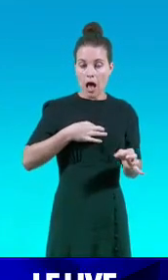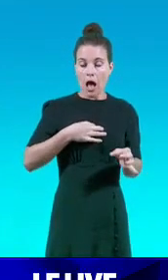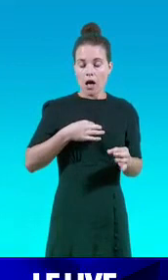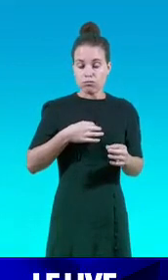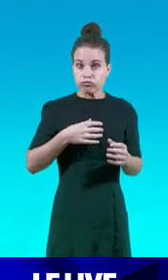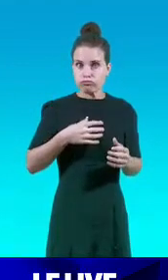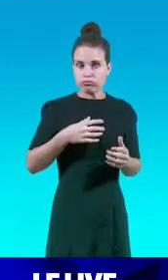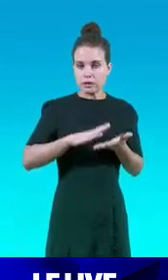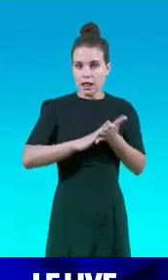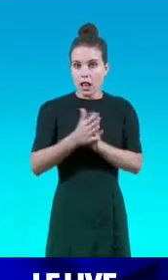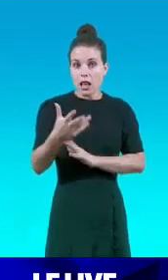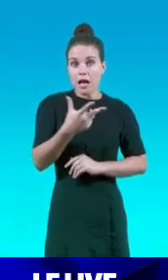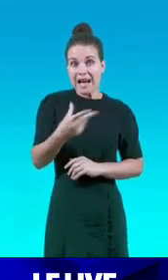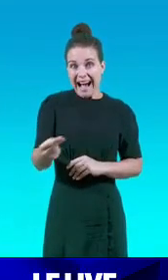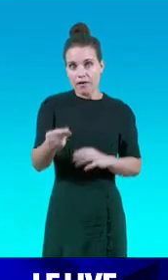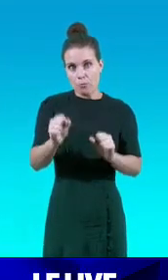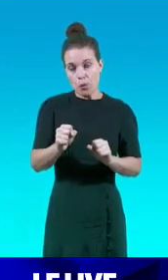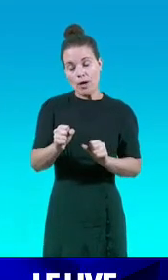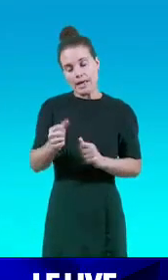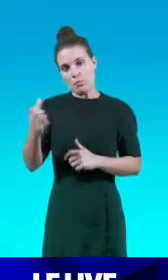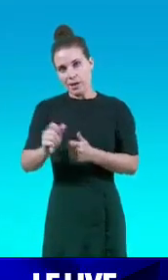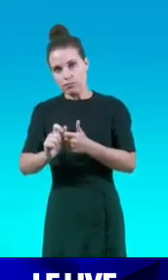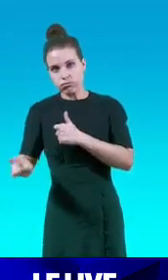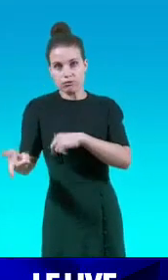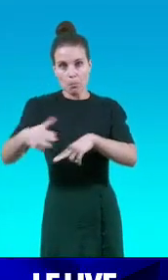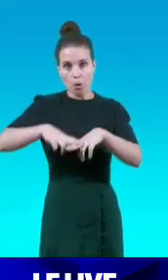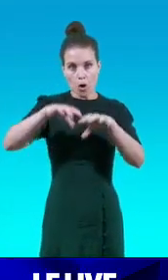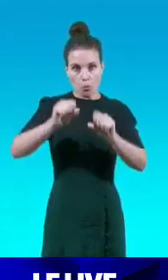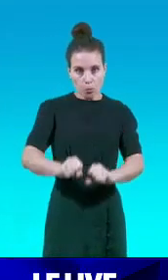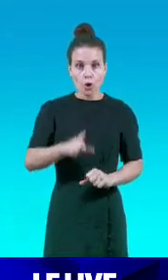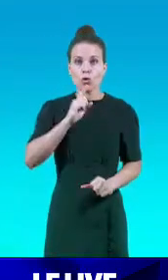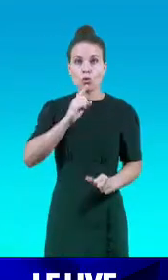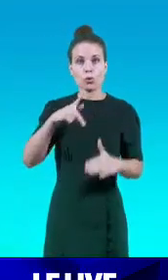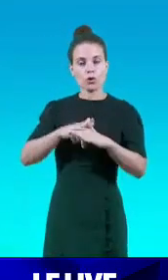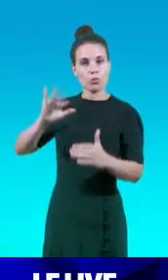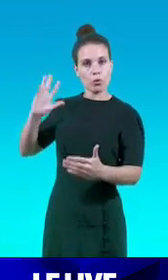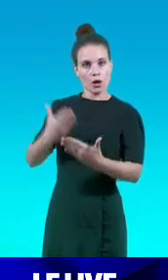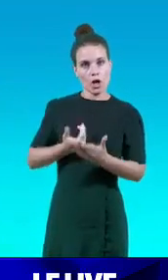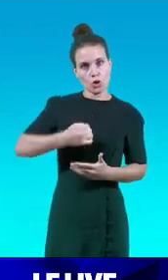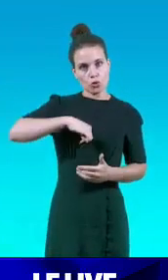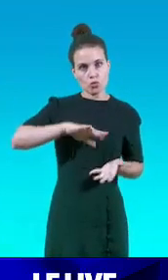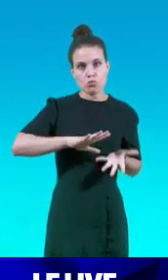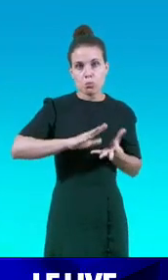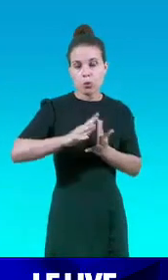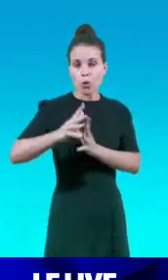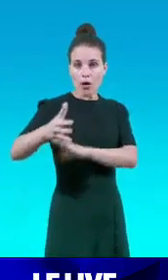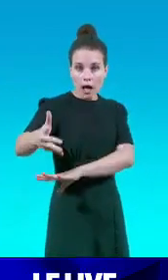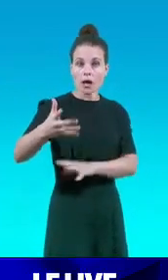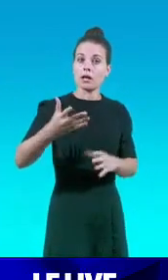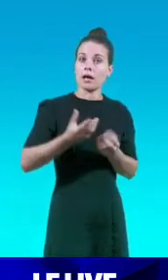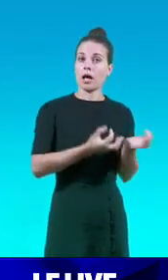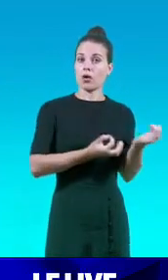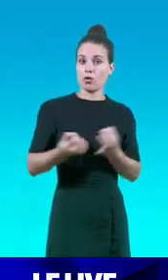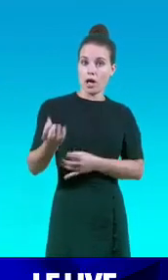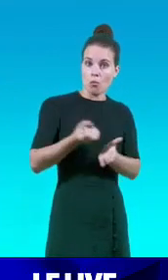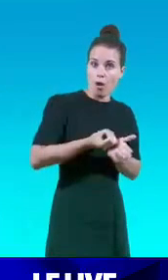mortelles nous avons faire la matière de grands progrès nous leur avons passé des messages constant qu'elles